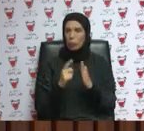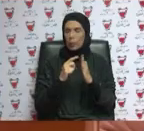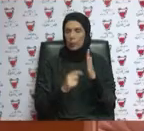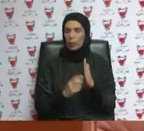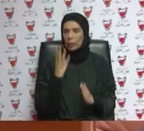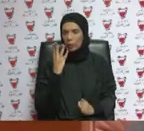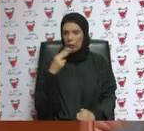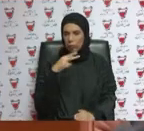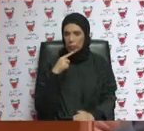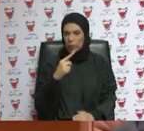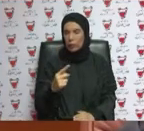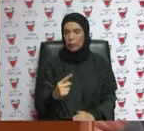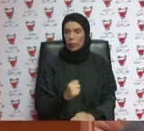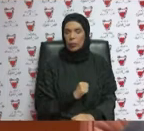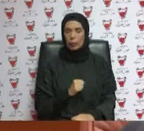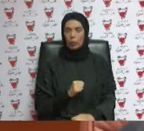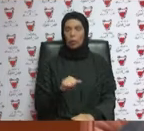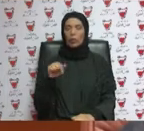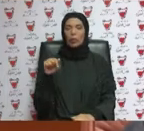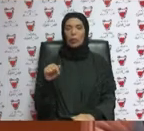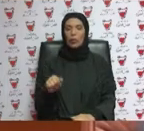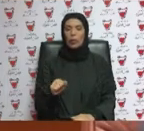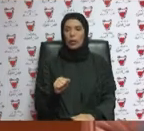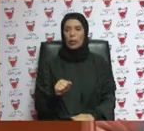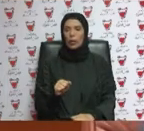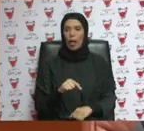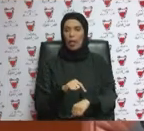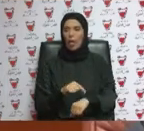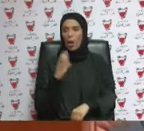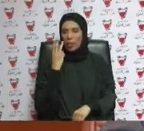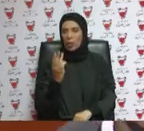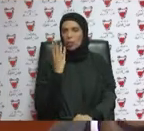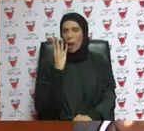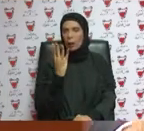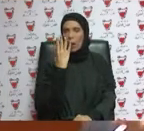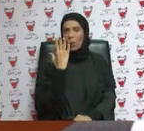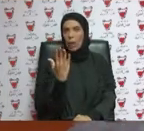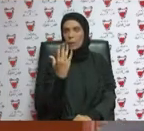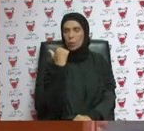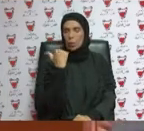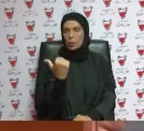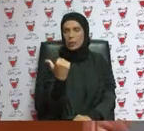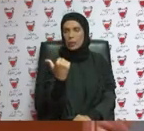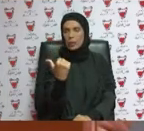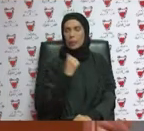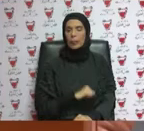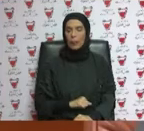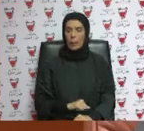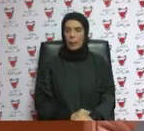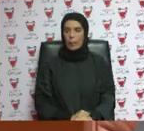رقم 24 لسنة 1976 لمدة 3 أشهر اعتبارا من شهر أبريل